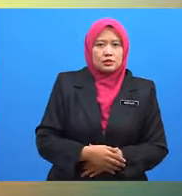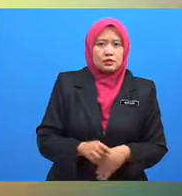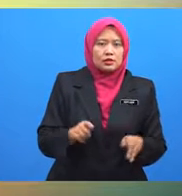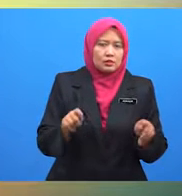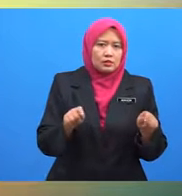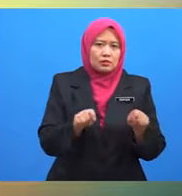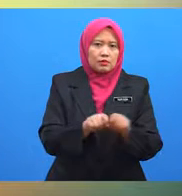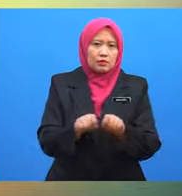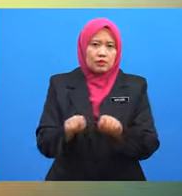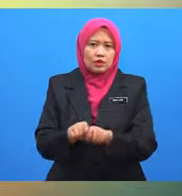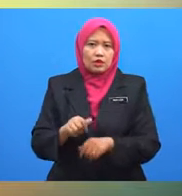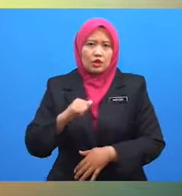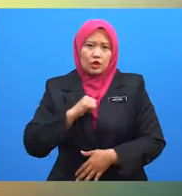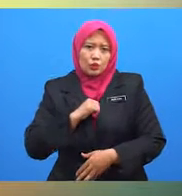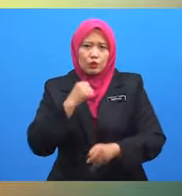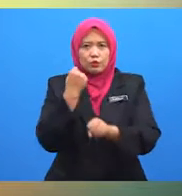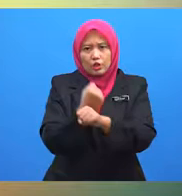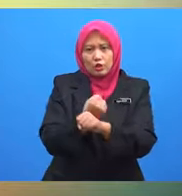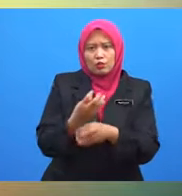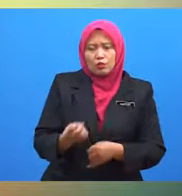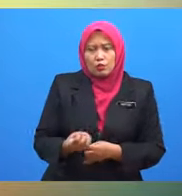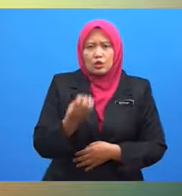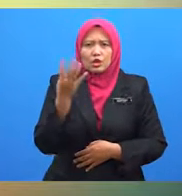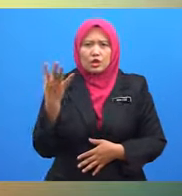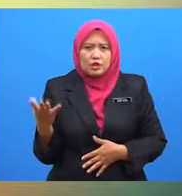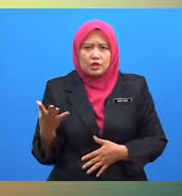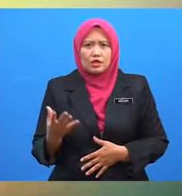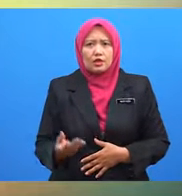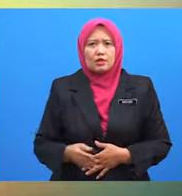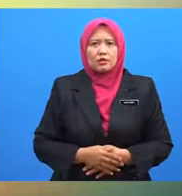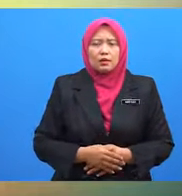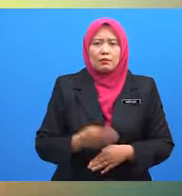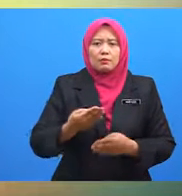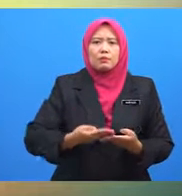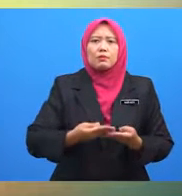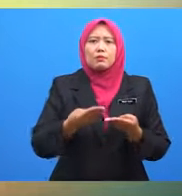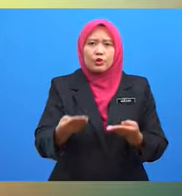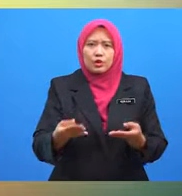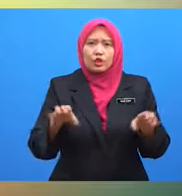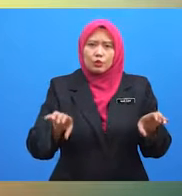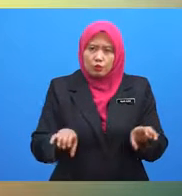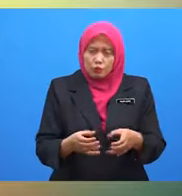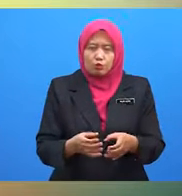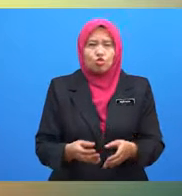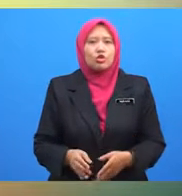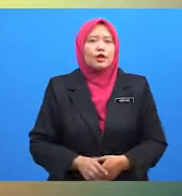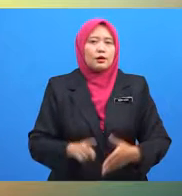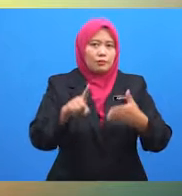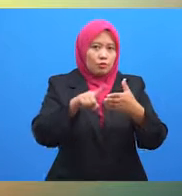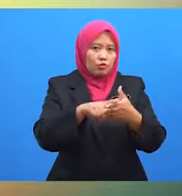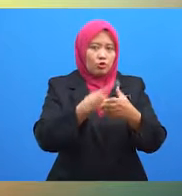aku, batu, banyak, benua, beri, buat,